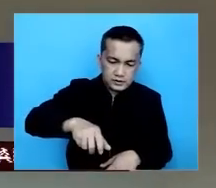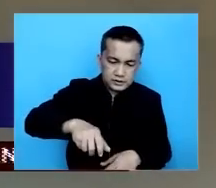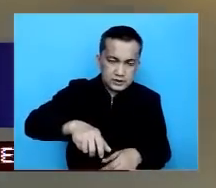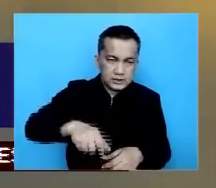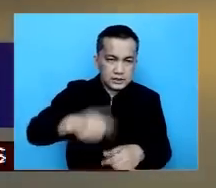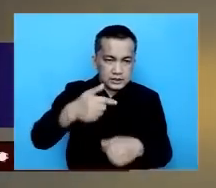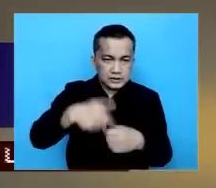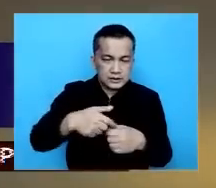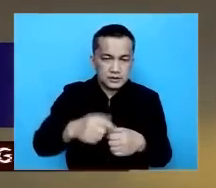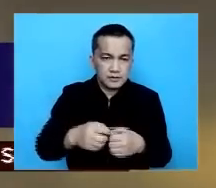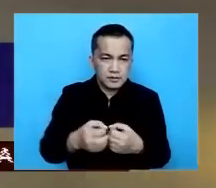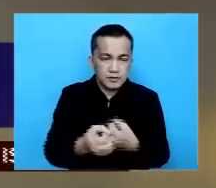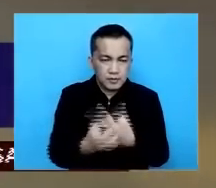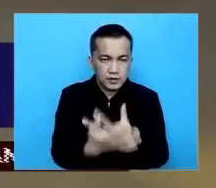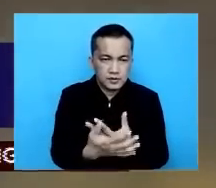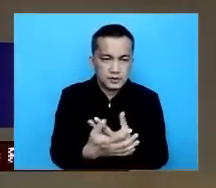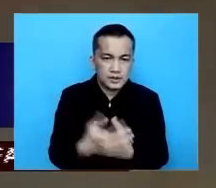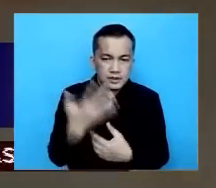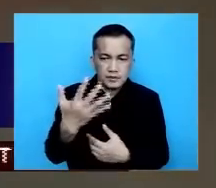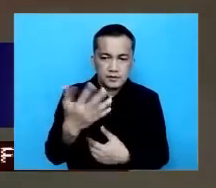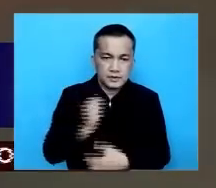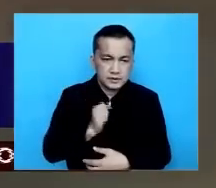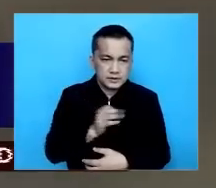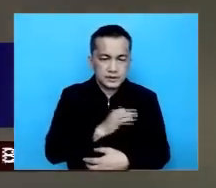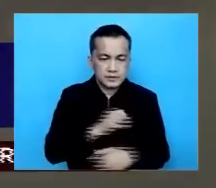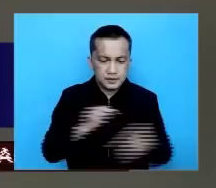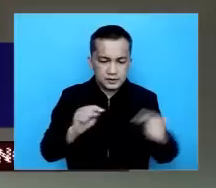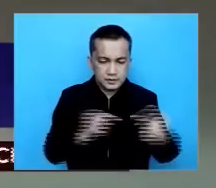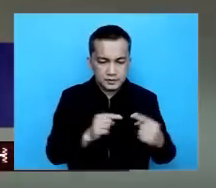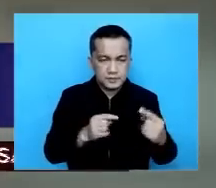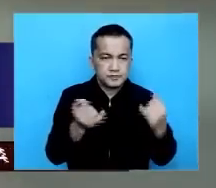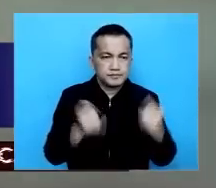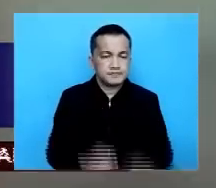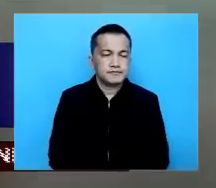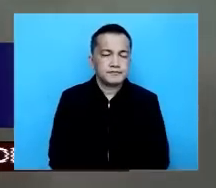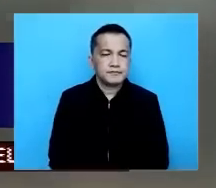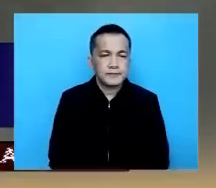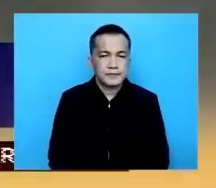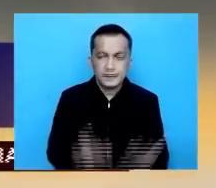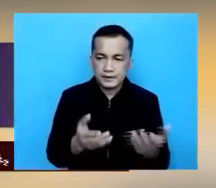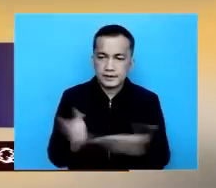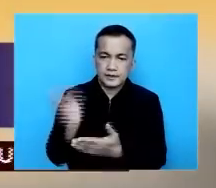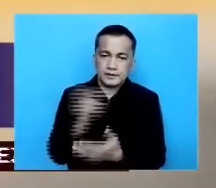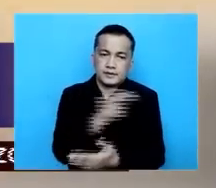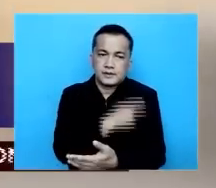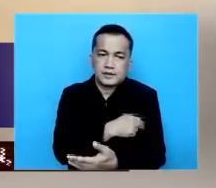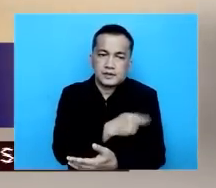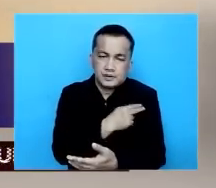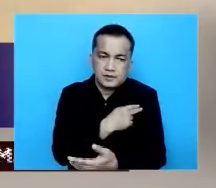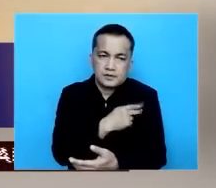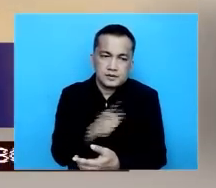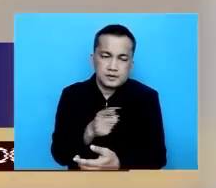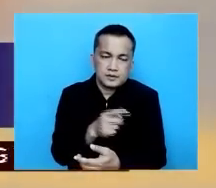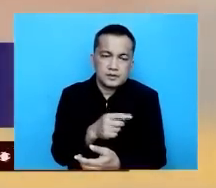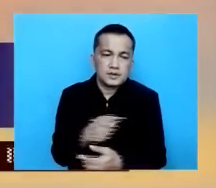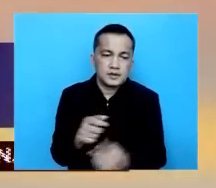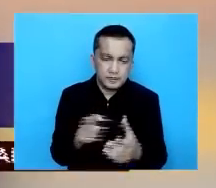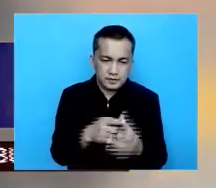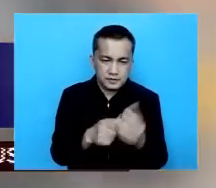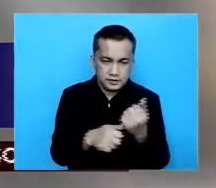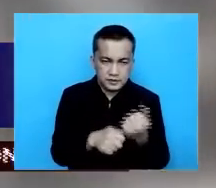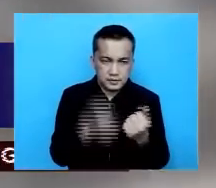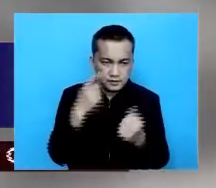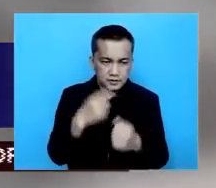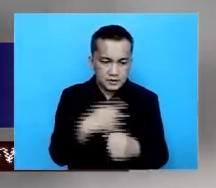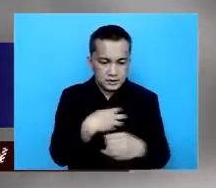pagsabog. Limang crew ng fast food branch ang sugatan sa insidente. Isinugod sila sa ospital kung saan nilapatan sila ng lunas para sa mga